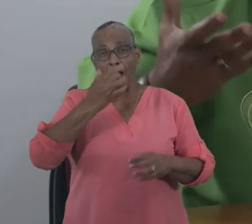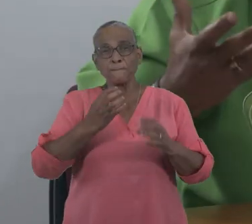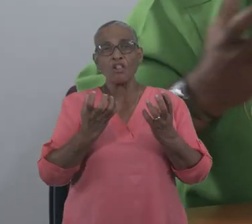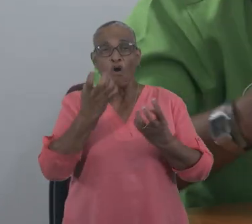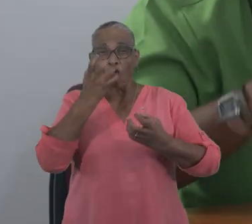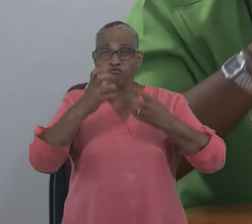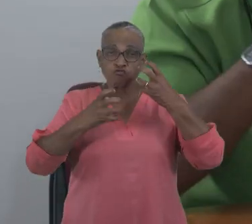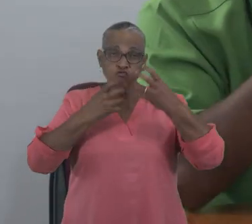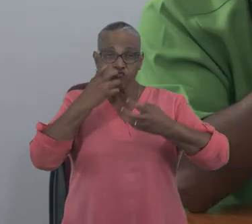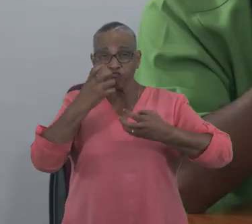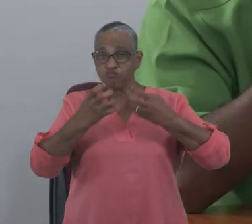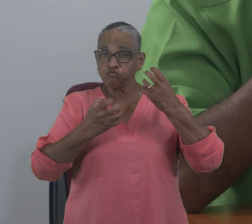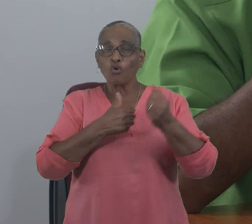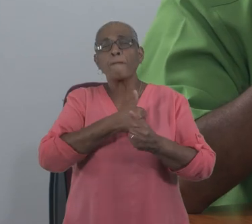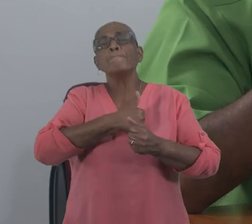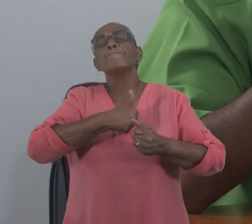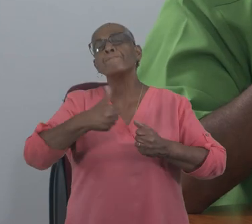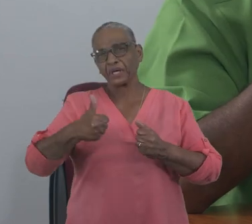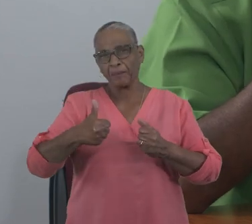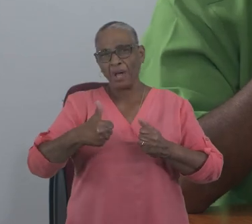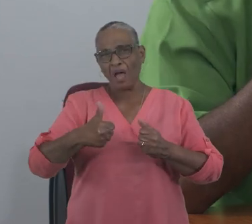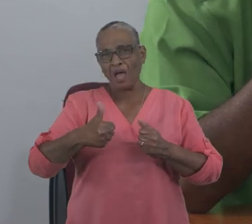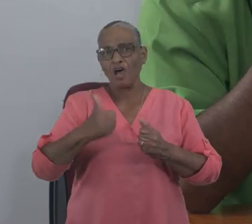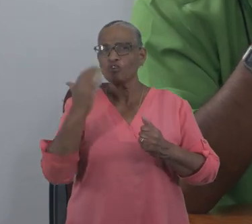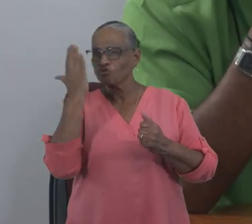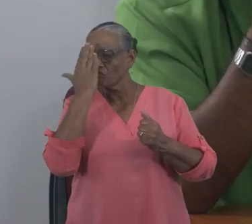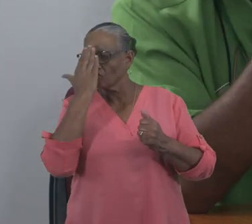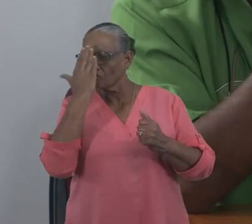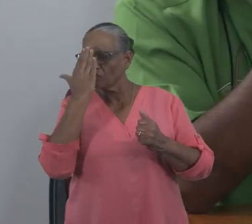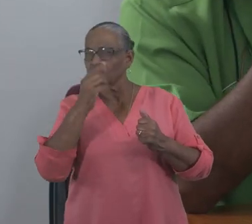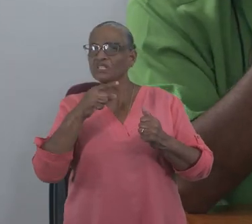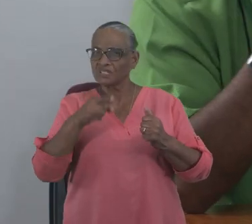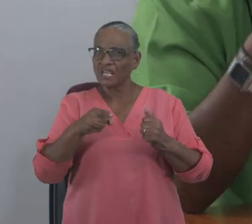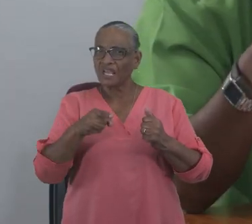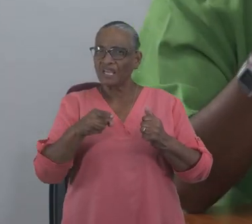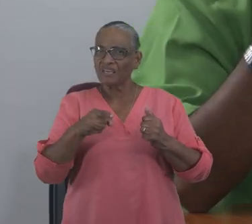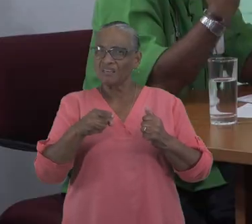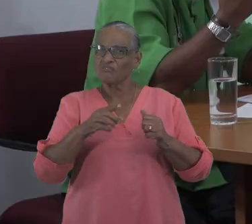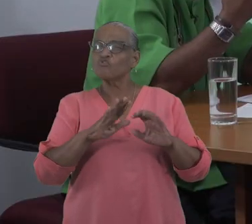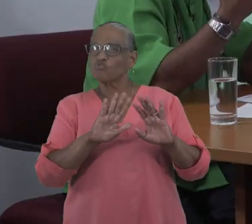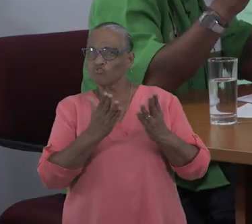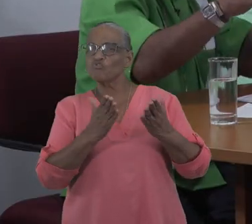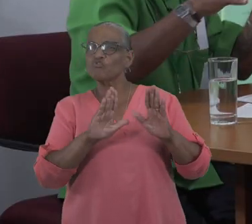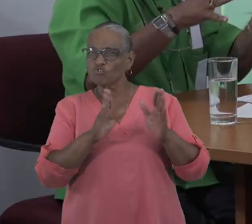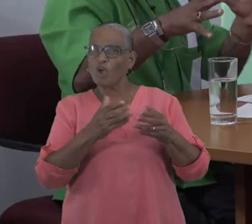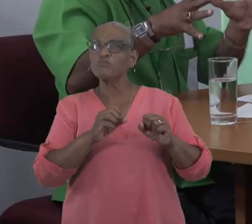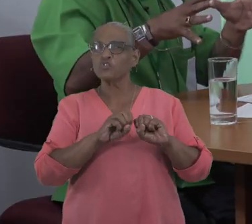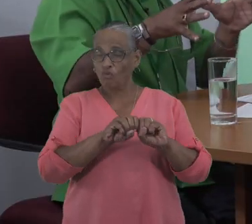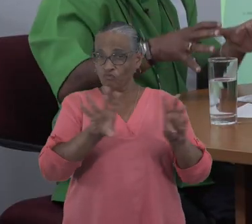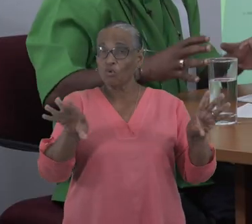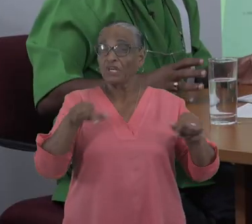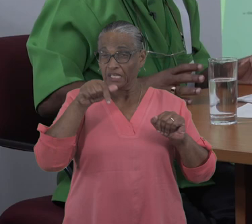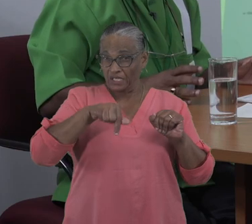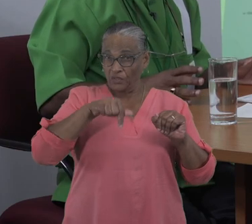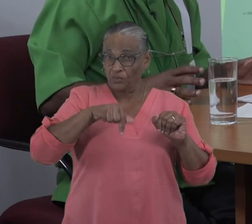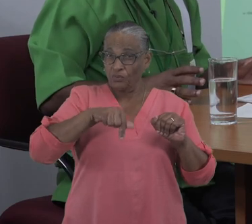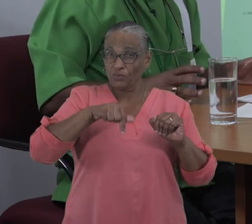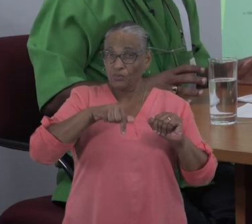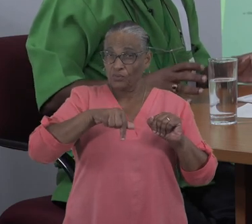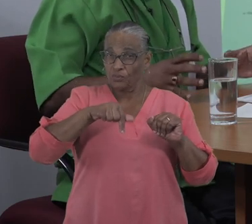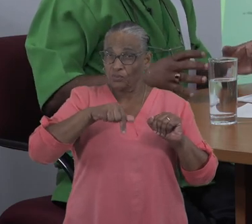appels, vruchten zijn heel goed. De man takken toe. Hè. Er zijn ook studies gedaan, als ik het goed heb. De man doet aan toe. Kijk, meestal te week, ja, voorlichting,